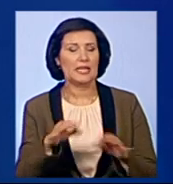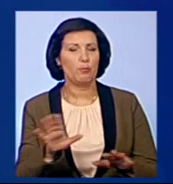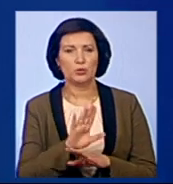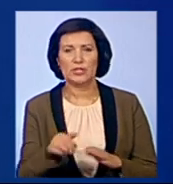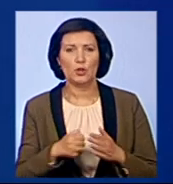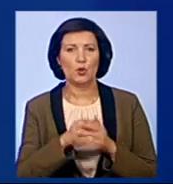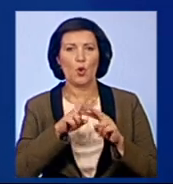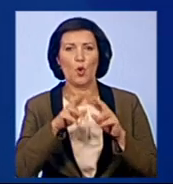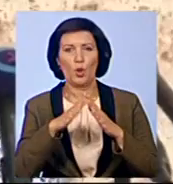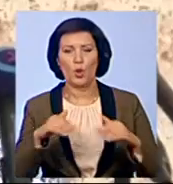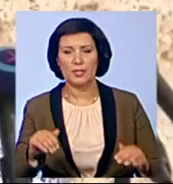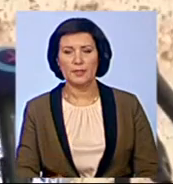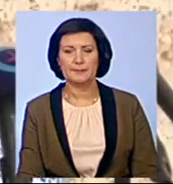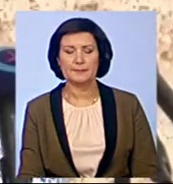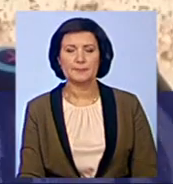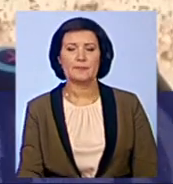колонії.